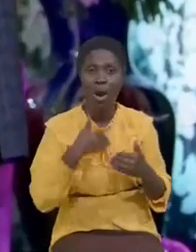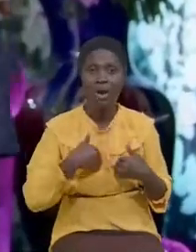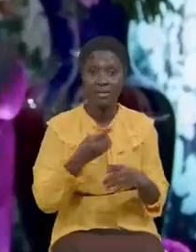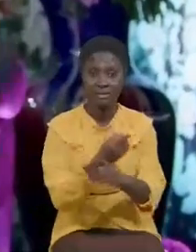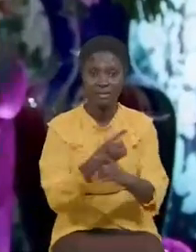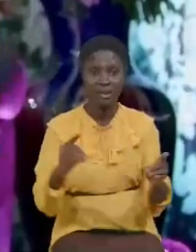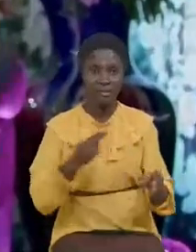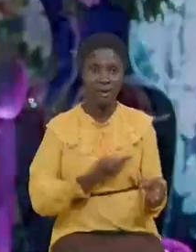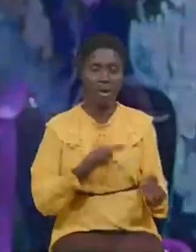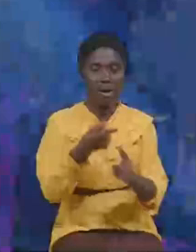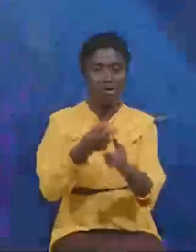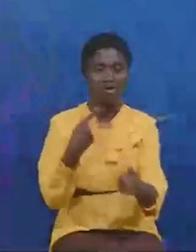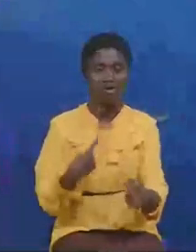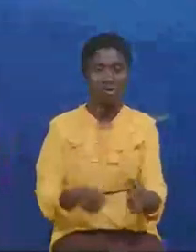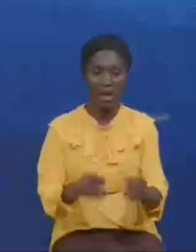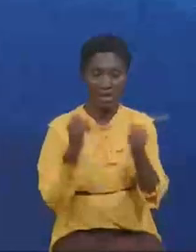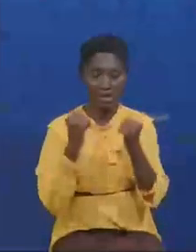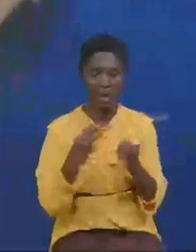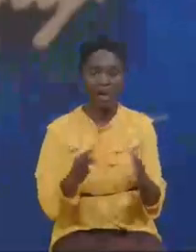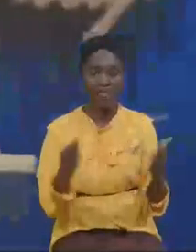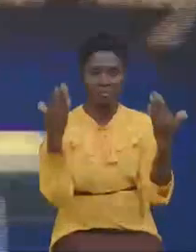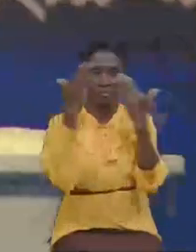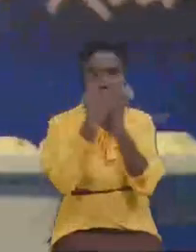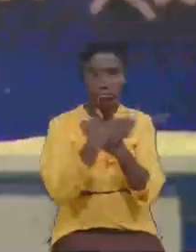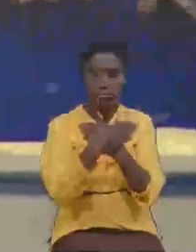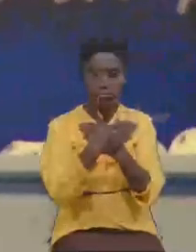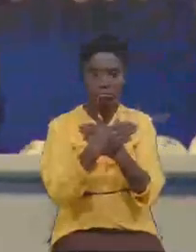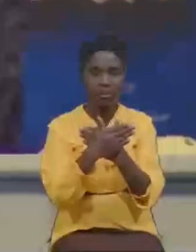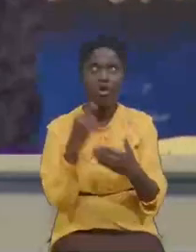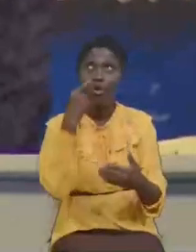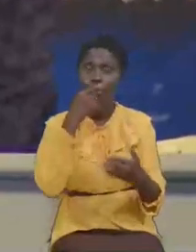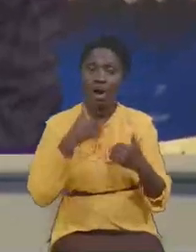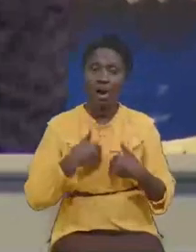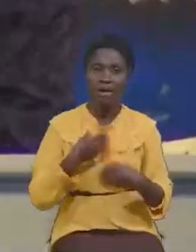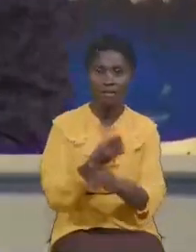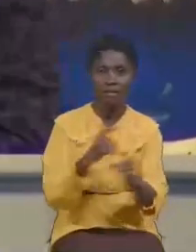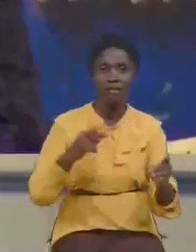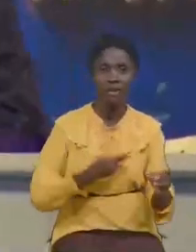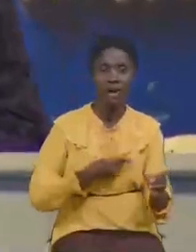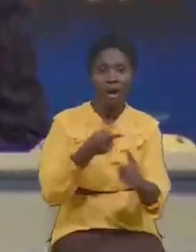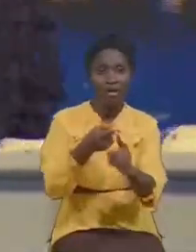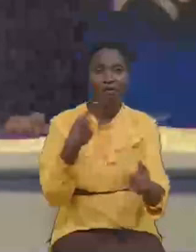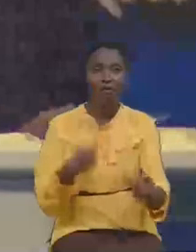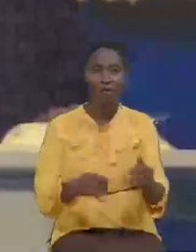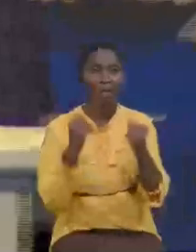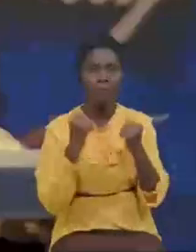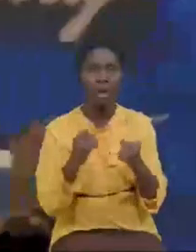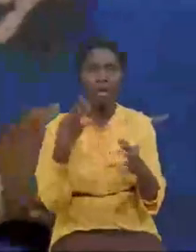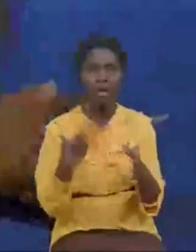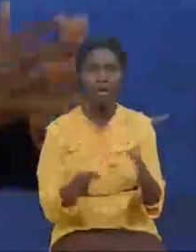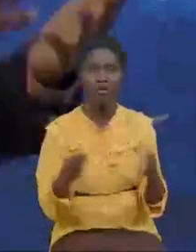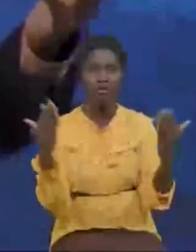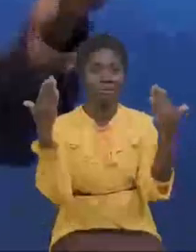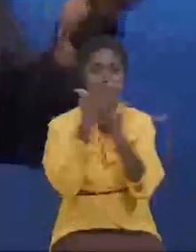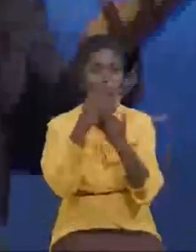qui nous a délivrés de la puissance des ténèbres. Qui nous a délivrés de la puissance des